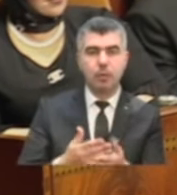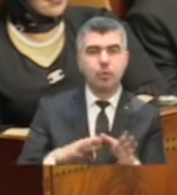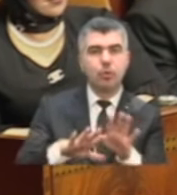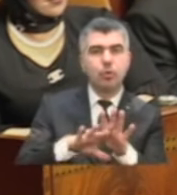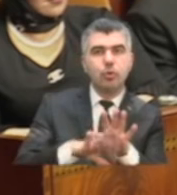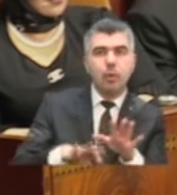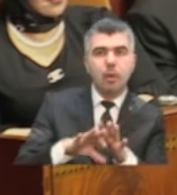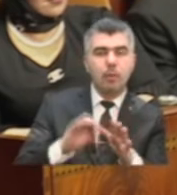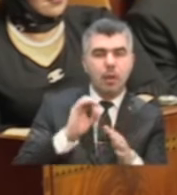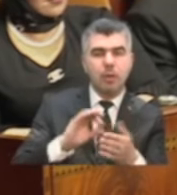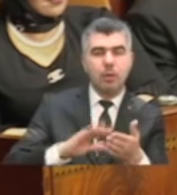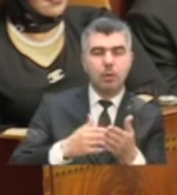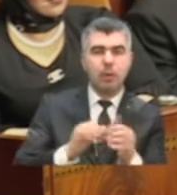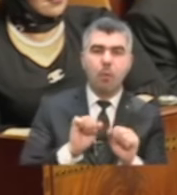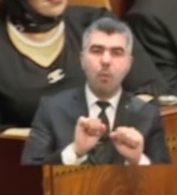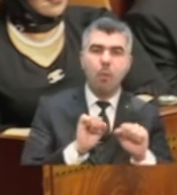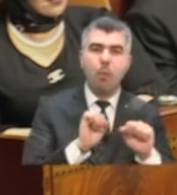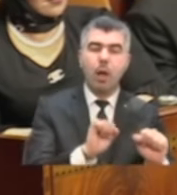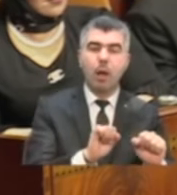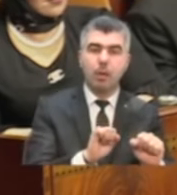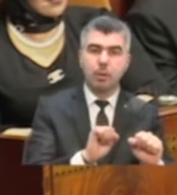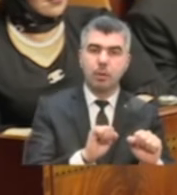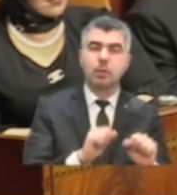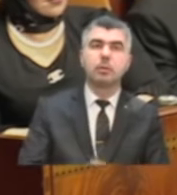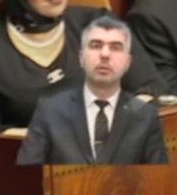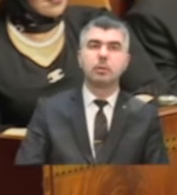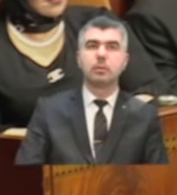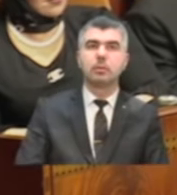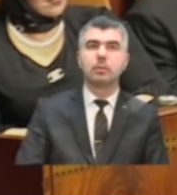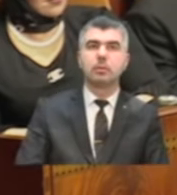والاجتماعية لمواجهة أو